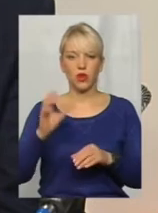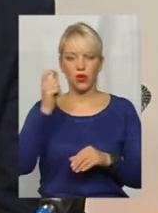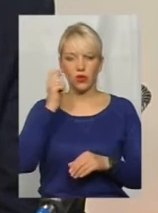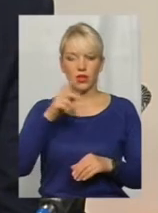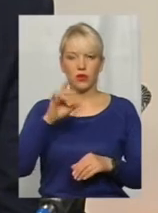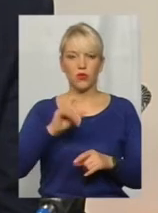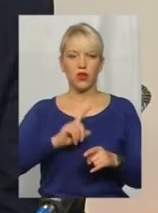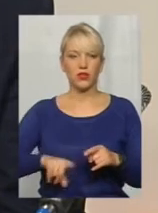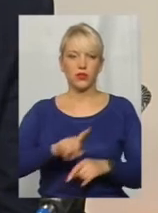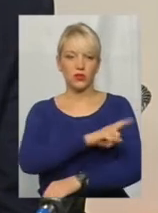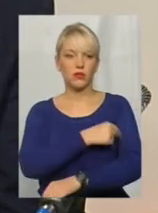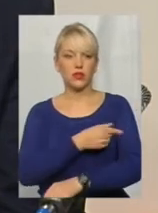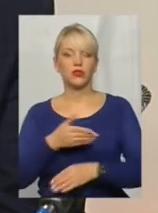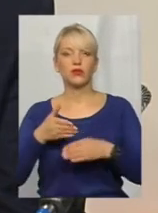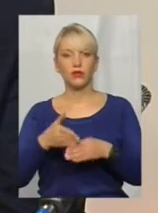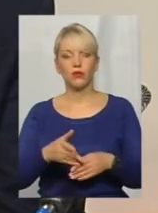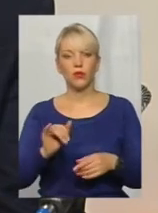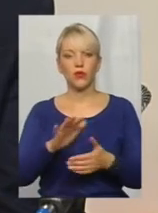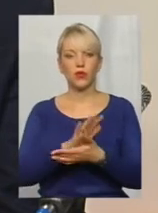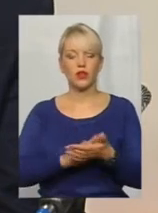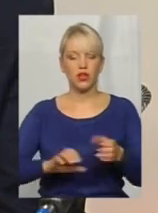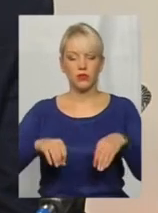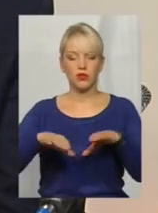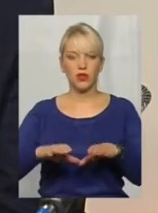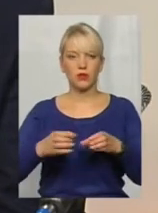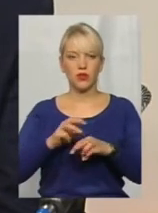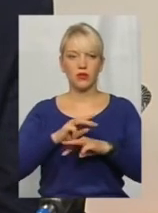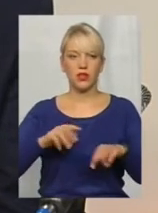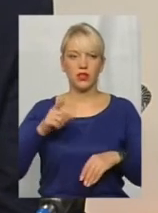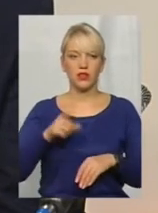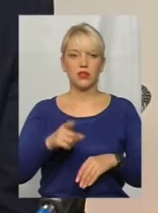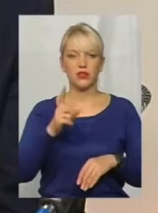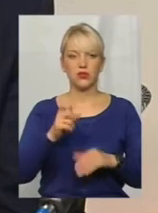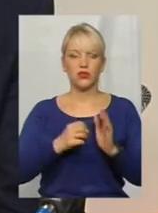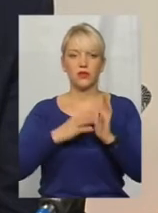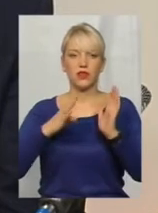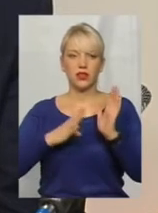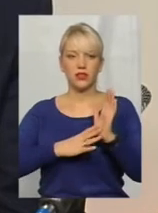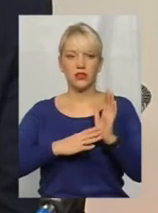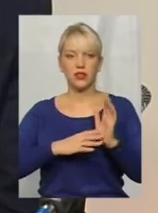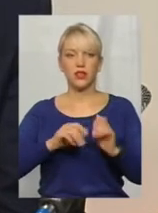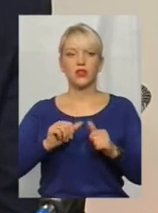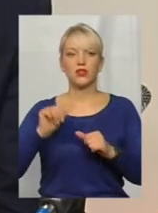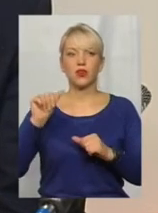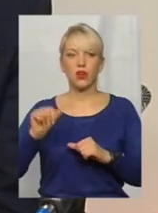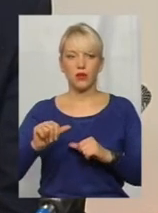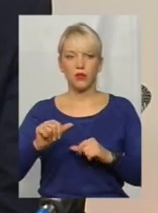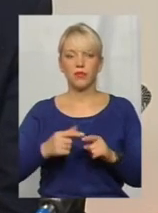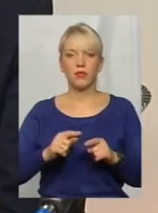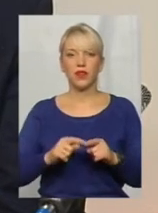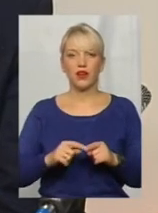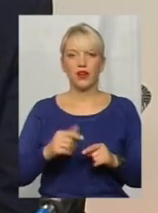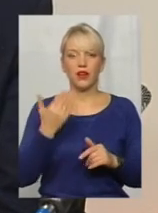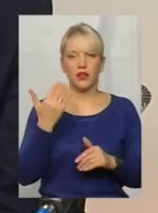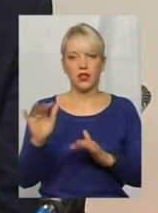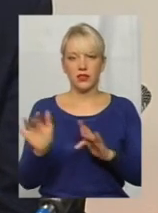медичну допомогу. Далі постанови Кабінету міністрів номер 1119, зокрема, алгоритм